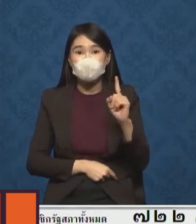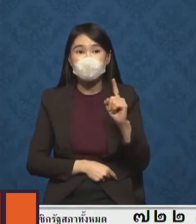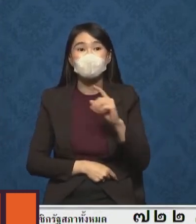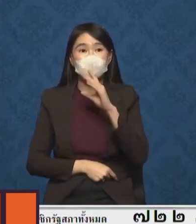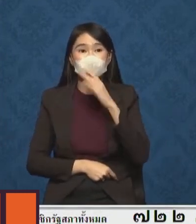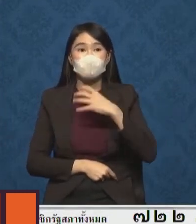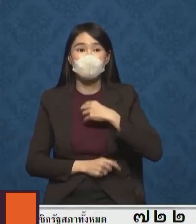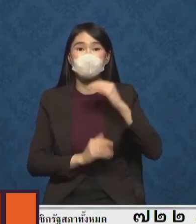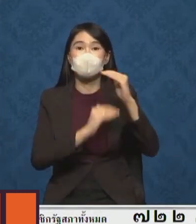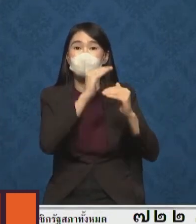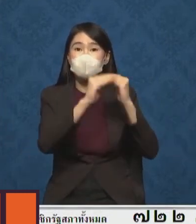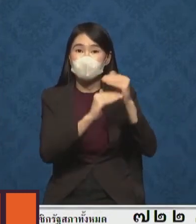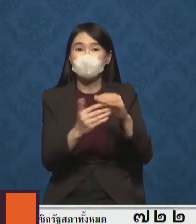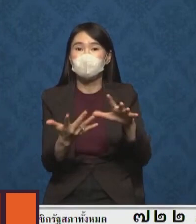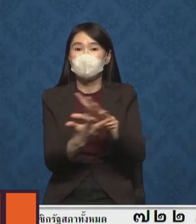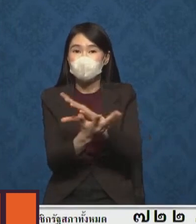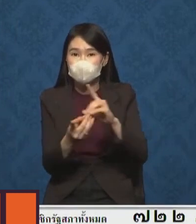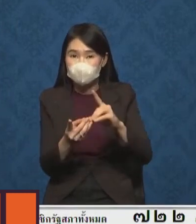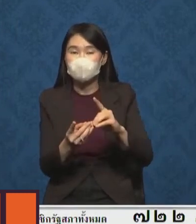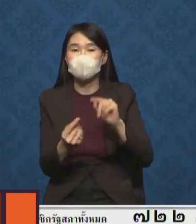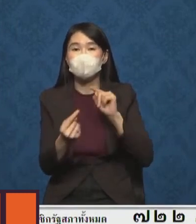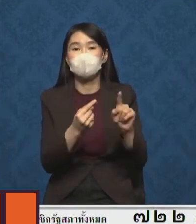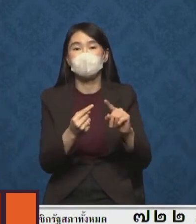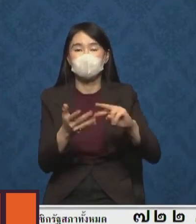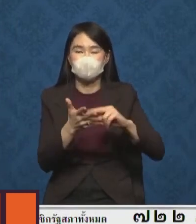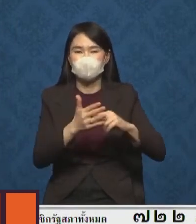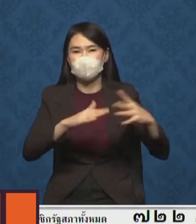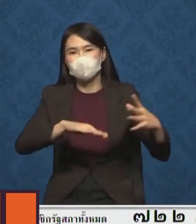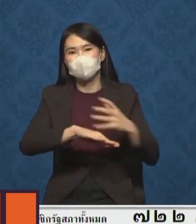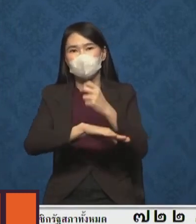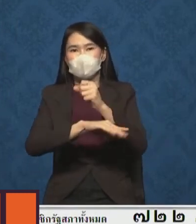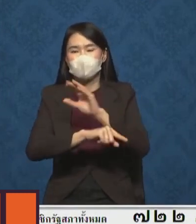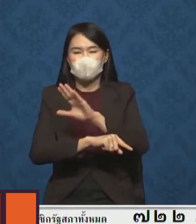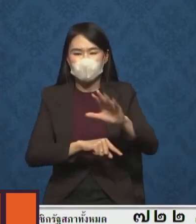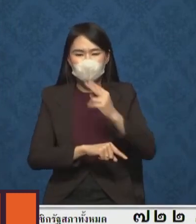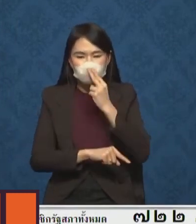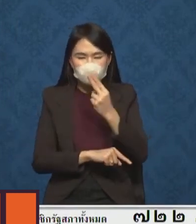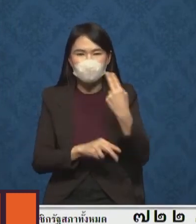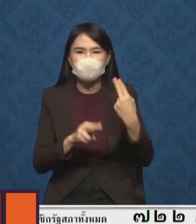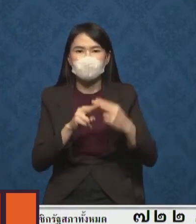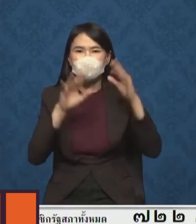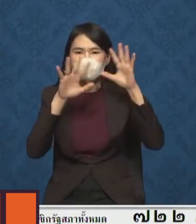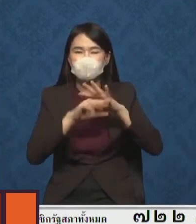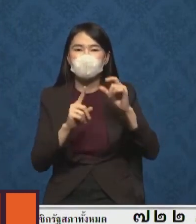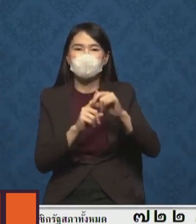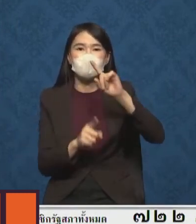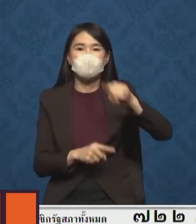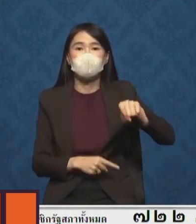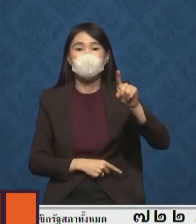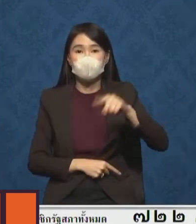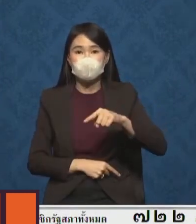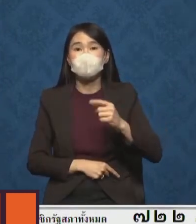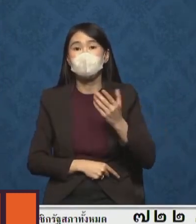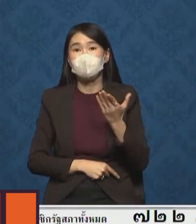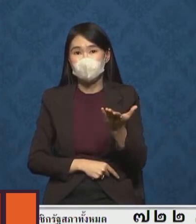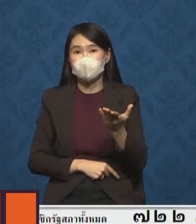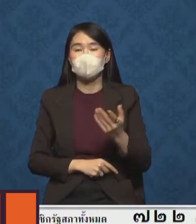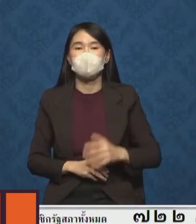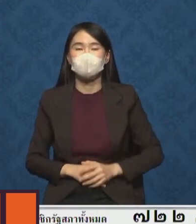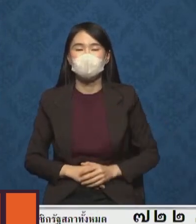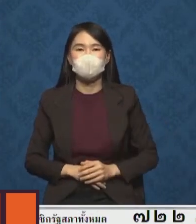ารพัฒนาวัฒนาธรมทางการเมือง เรีกว่า Political Cultural Development